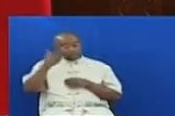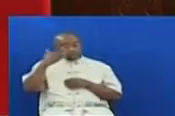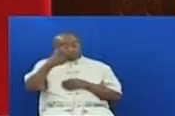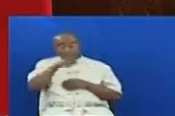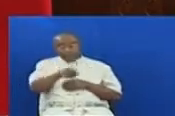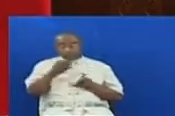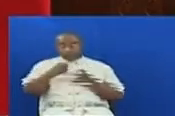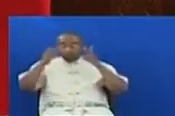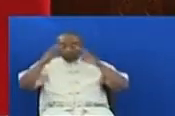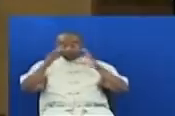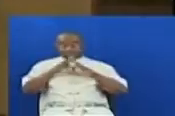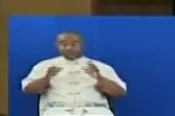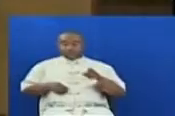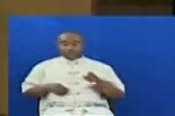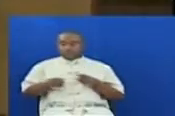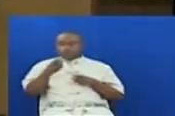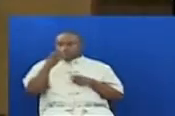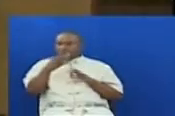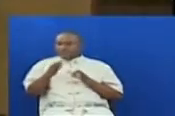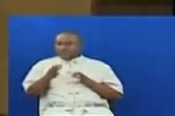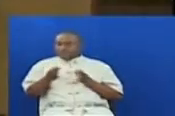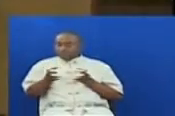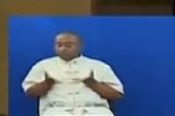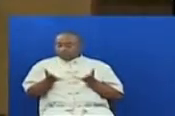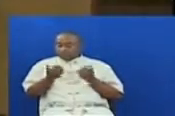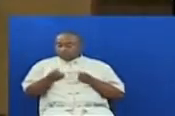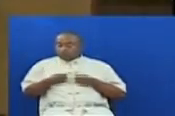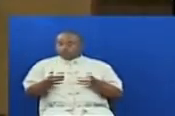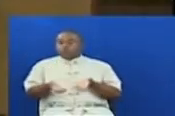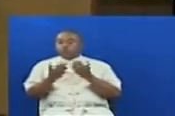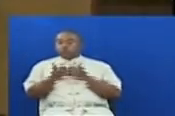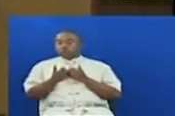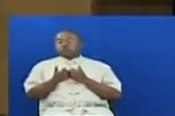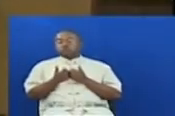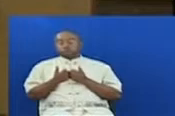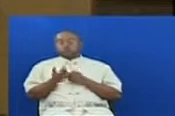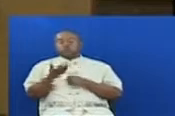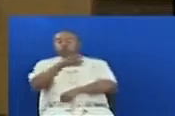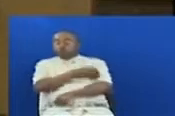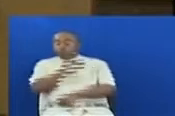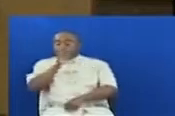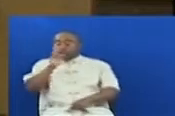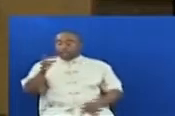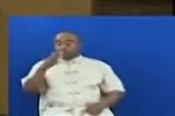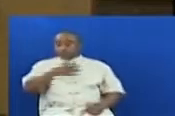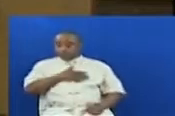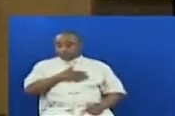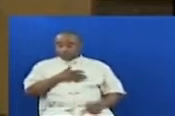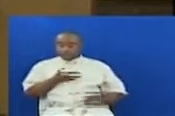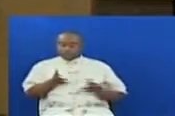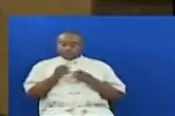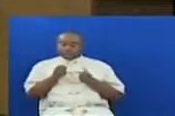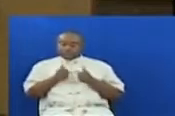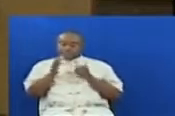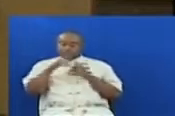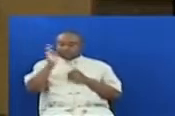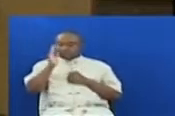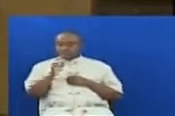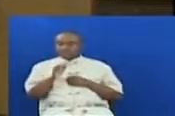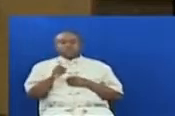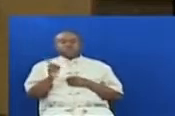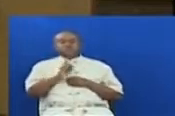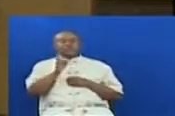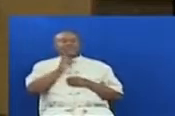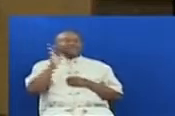upana ni kwa namna gani mnazipa uwezo na nguvu halmashauri zetu ziweze kujitegemea zaidi kuliko kuendelea klasi